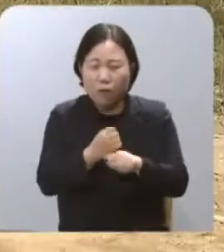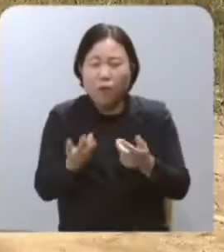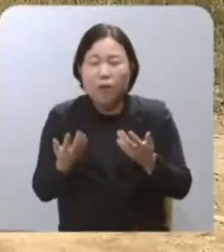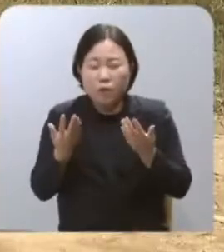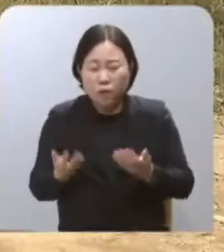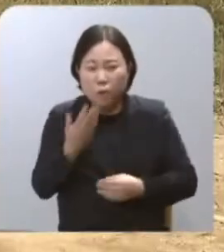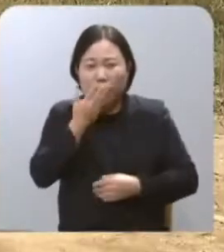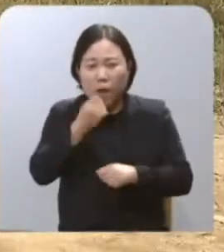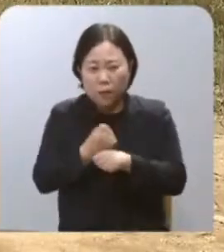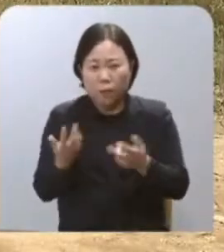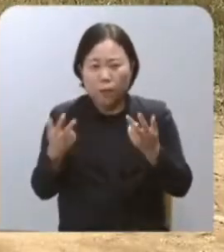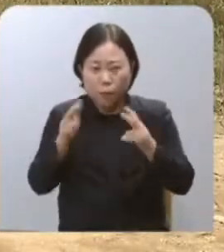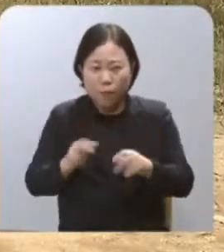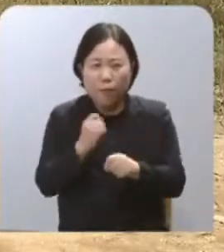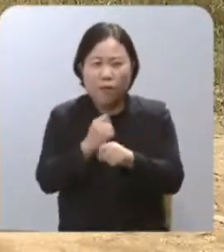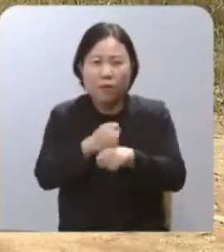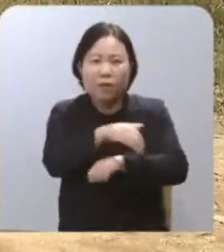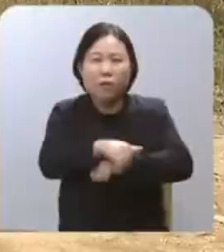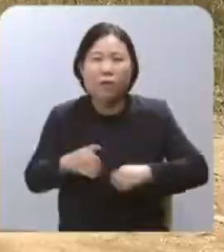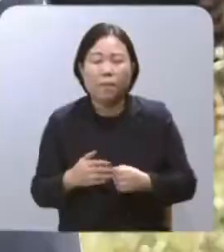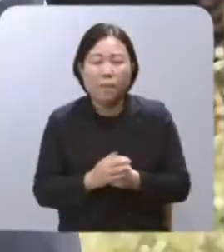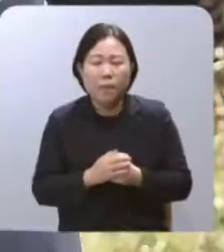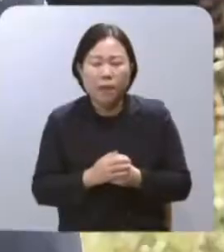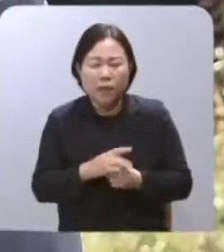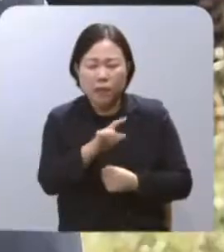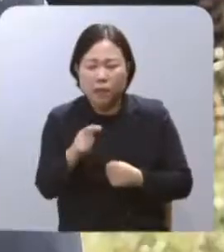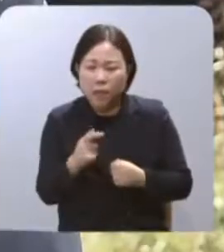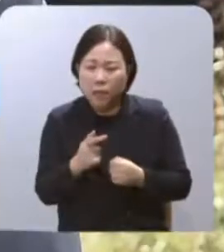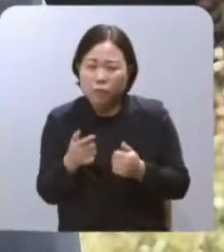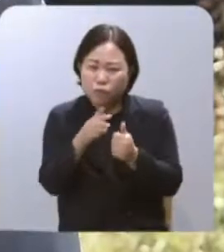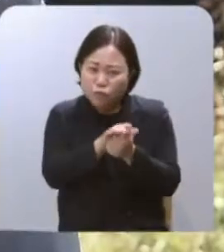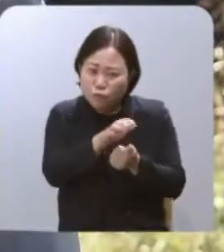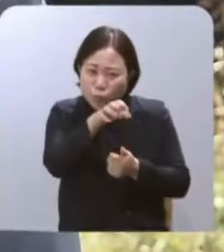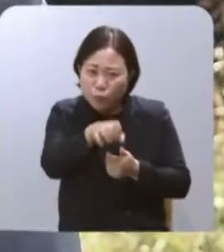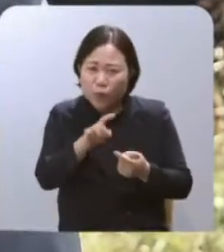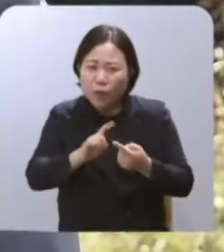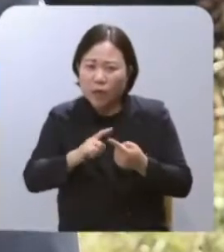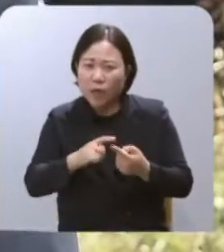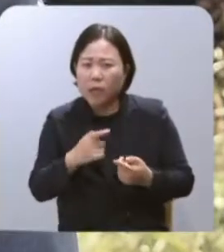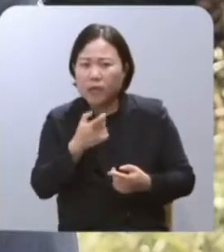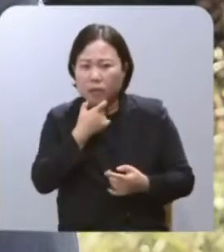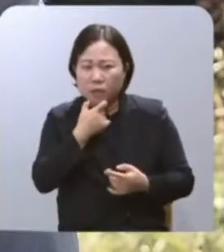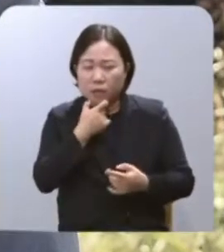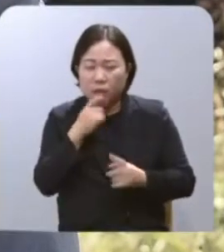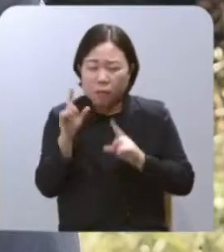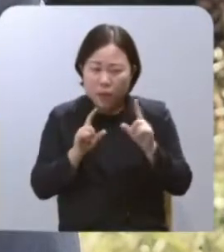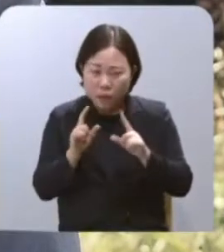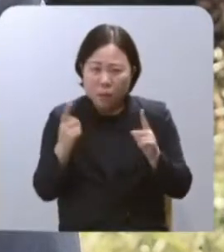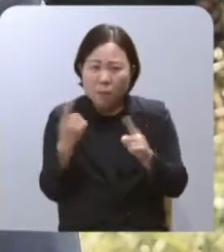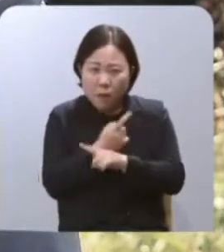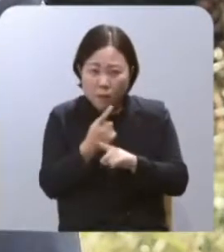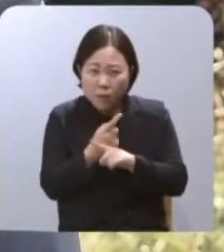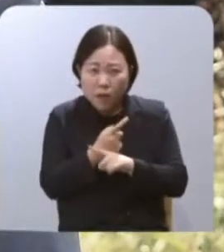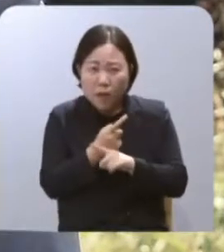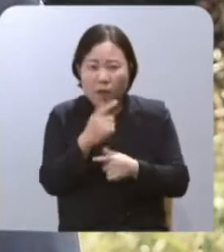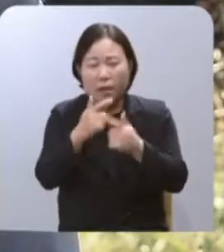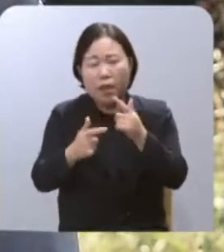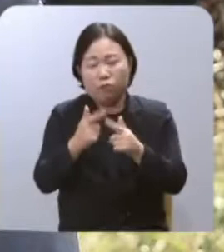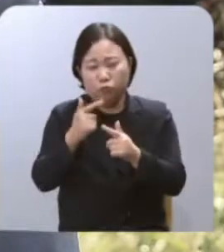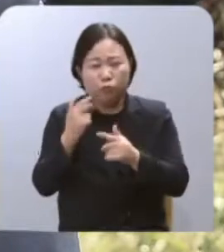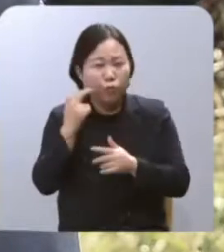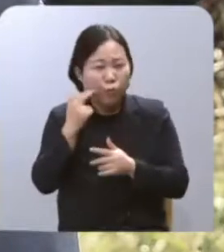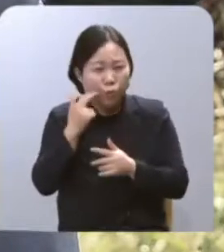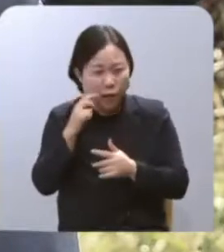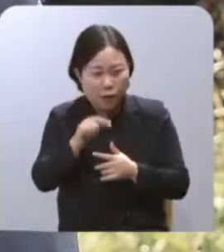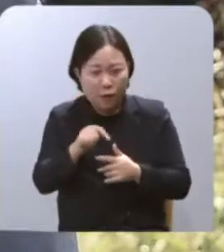개발하겠다는 계획입니다 형우 2 스토리 라는 이미지를 개선하기 위해서 좀 요정이 품성 자목 을 활용해서 저희들이